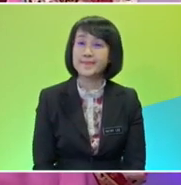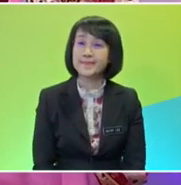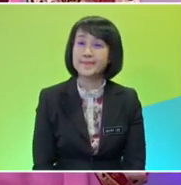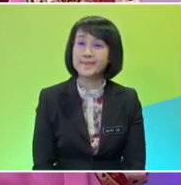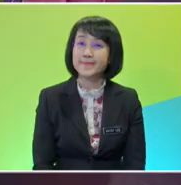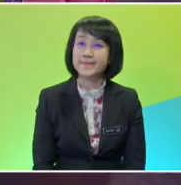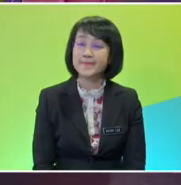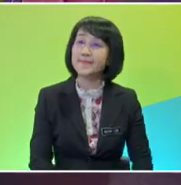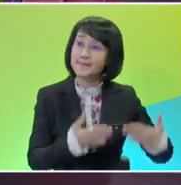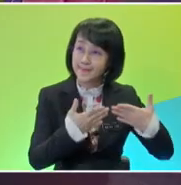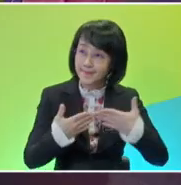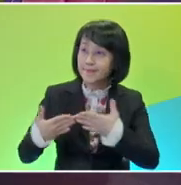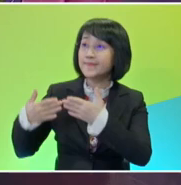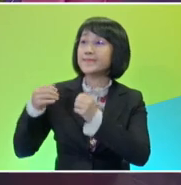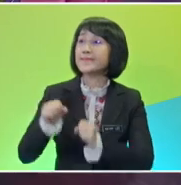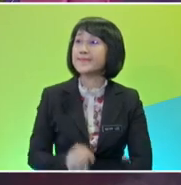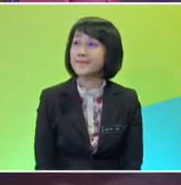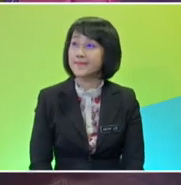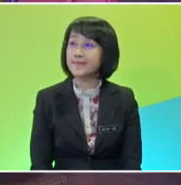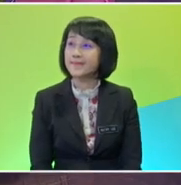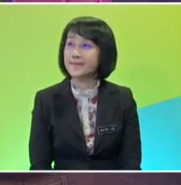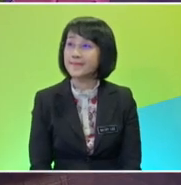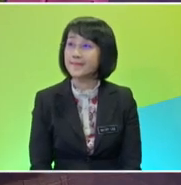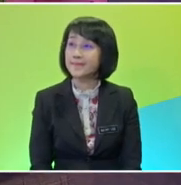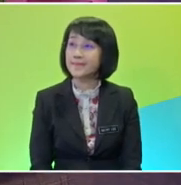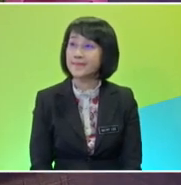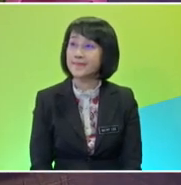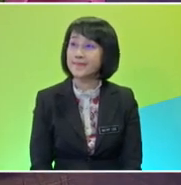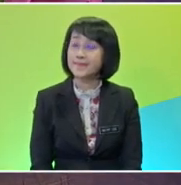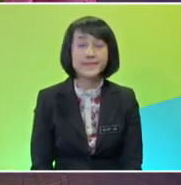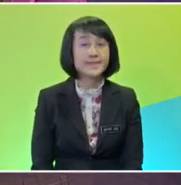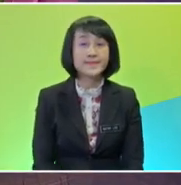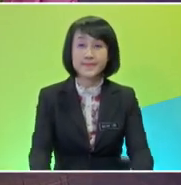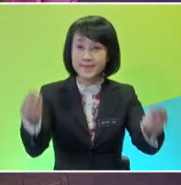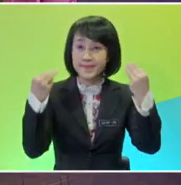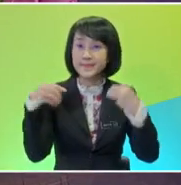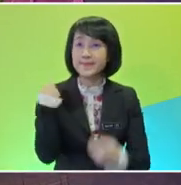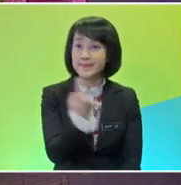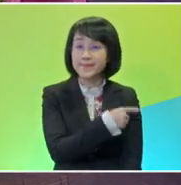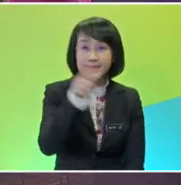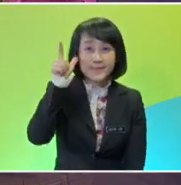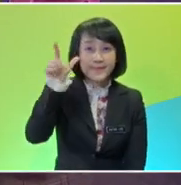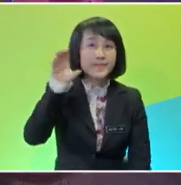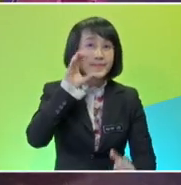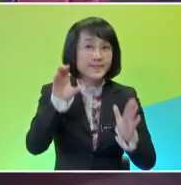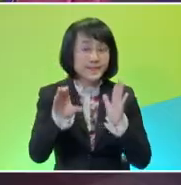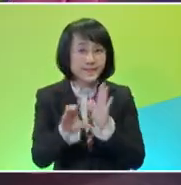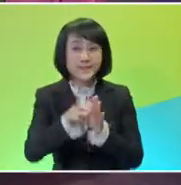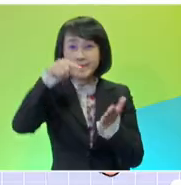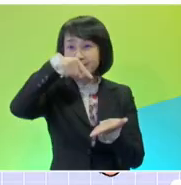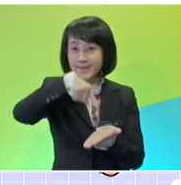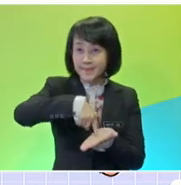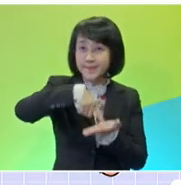yang seterusnya murid-murid Mari kita lihat gambar-gambar ini